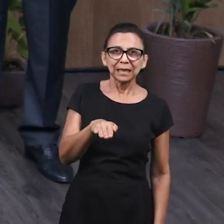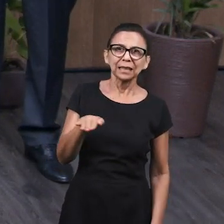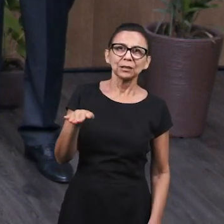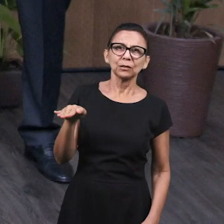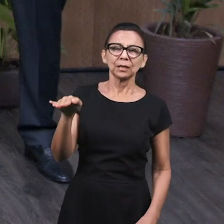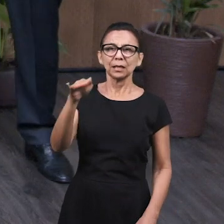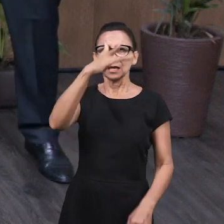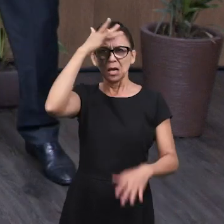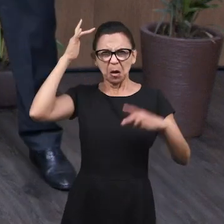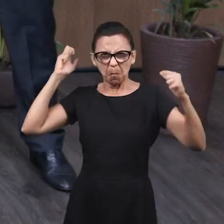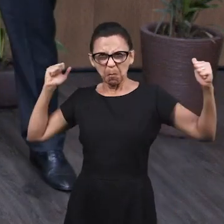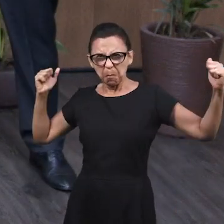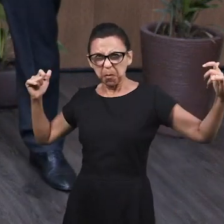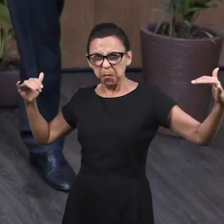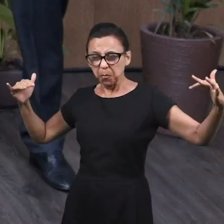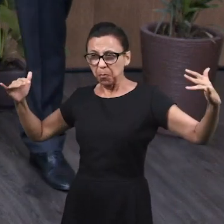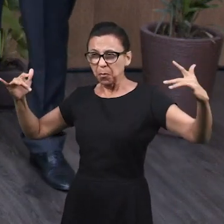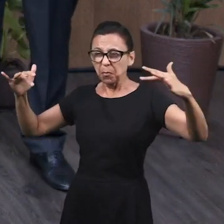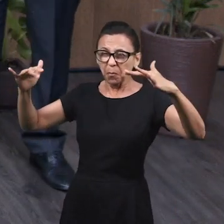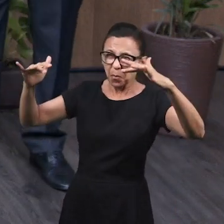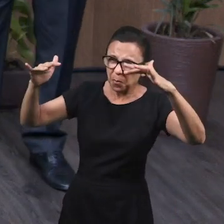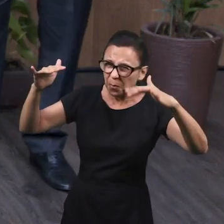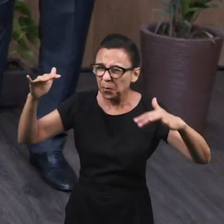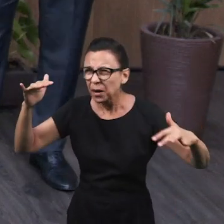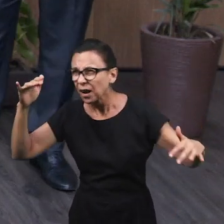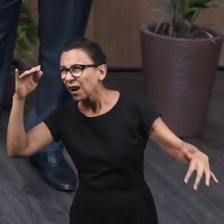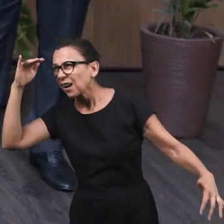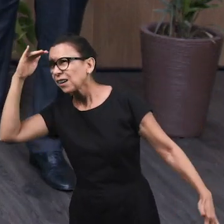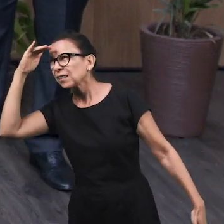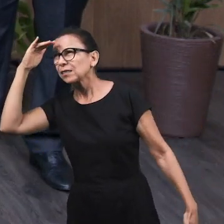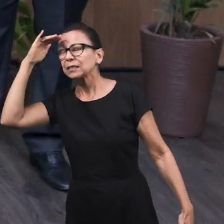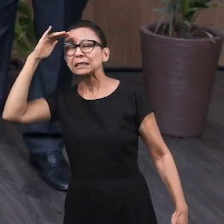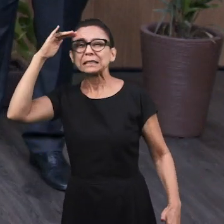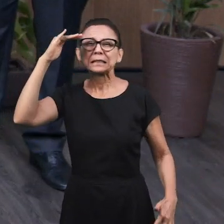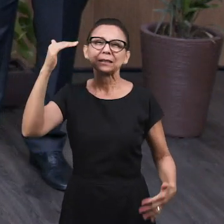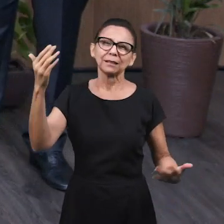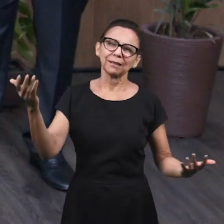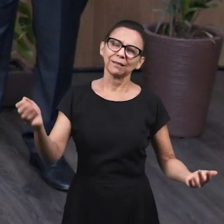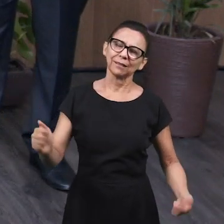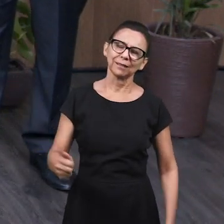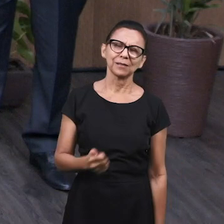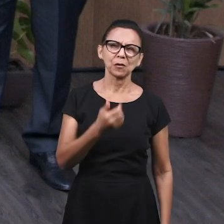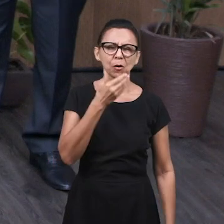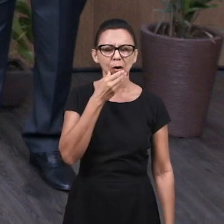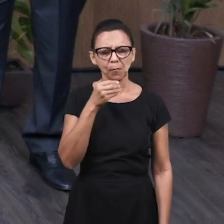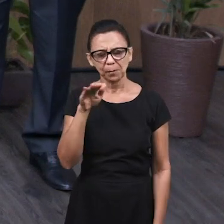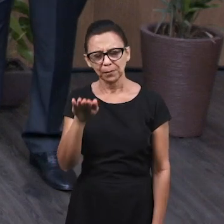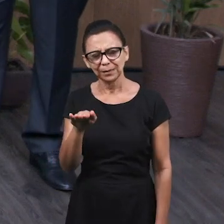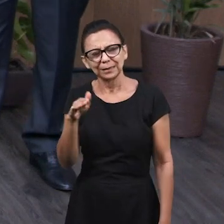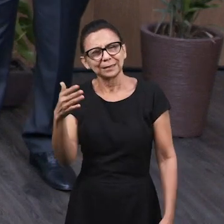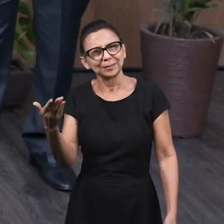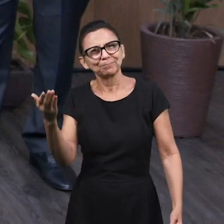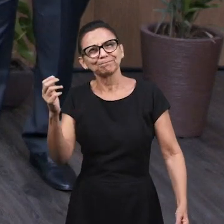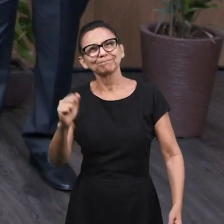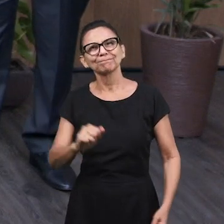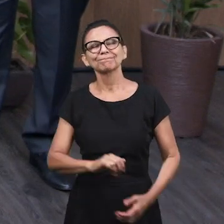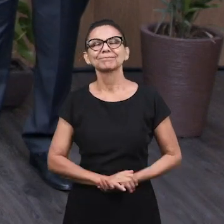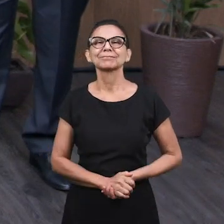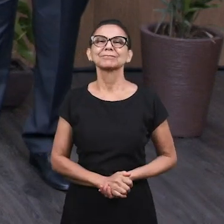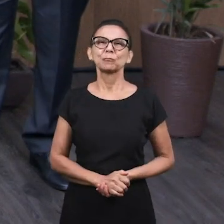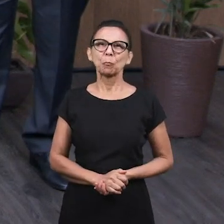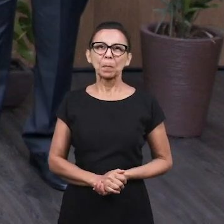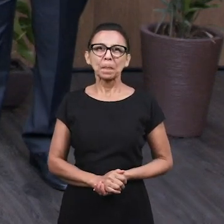Comme une foule l'entourait, Zachée était de petite taille. afin qu'il